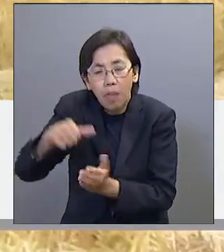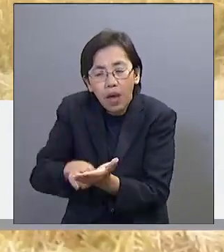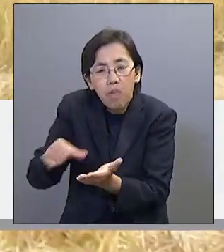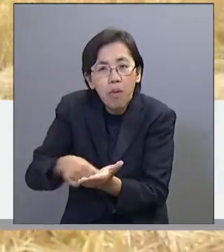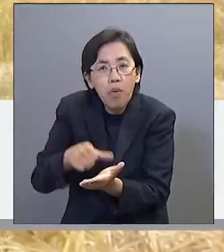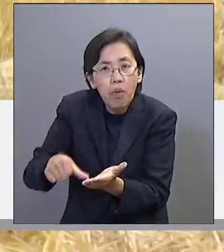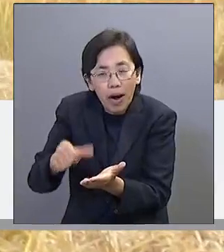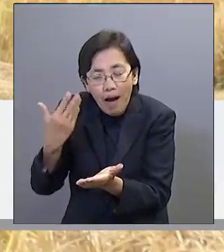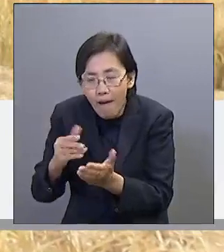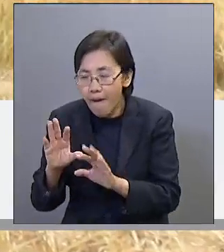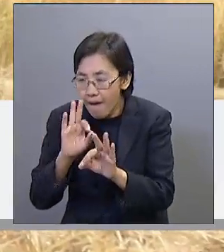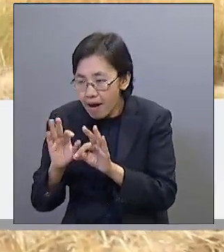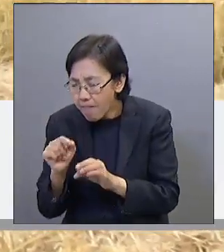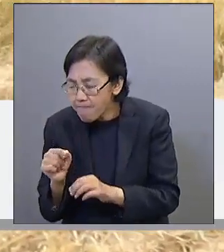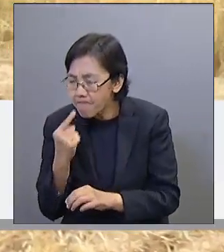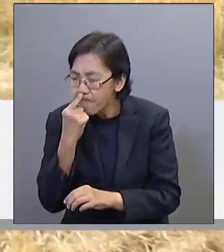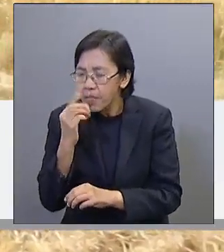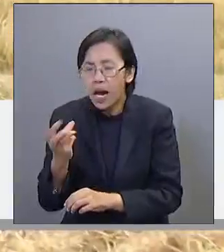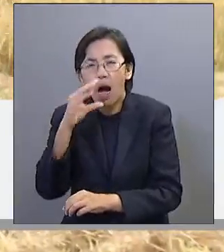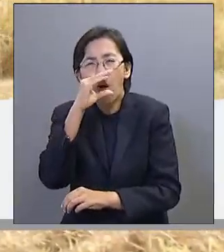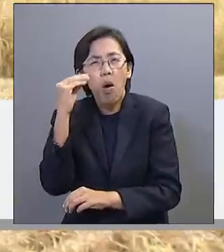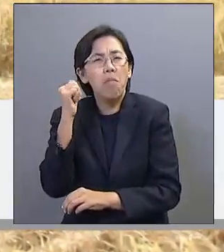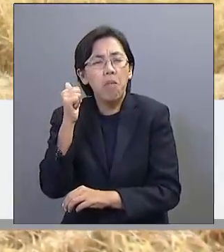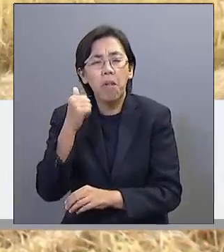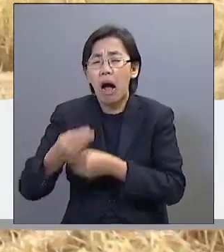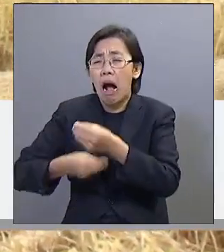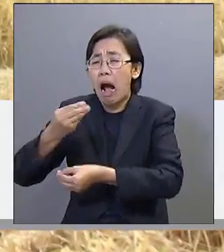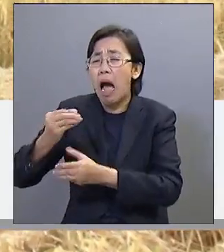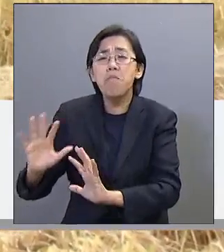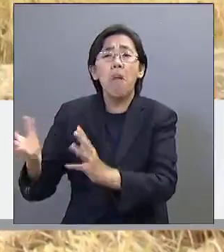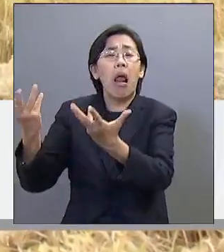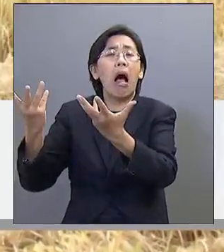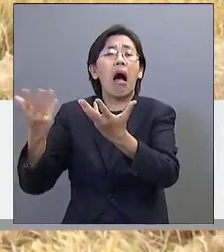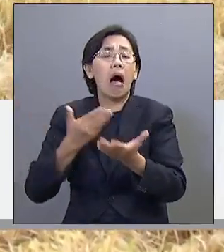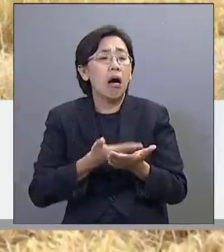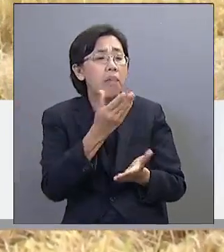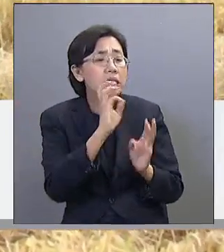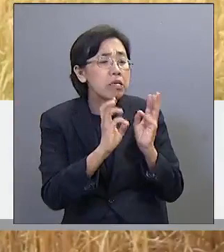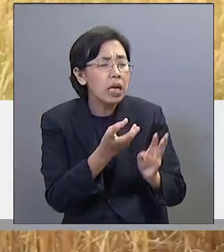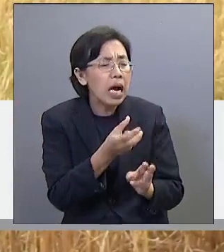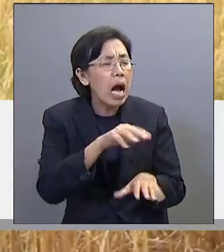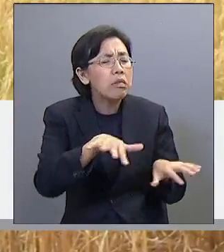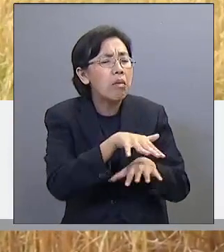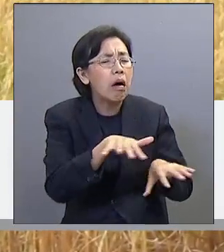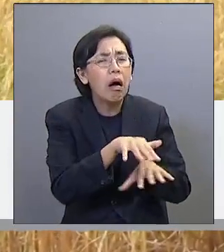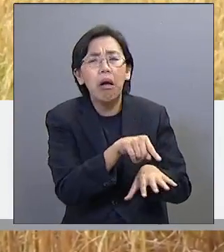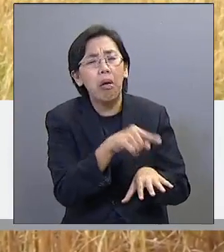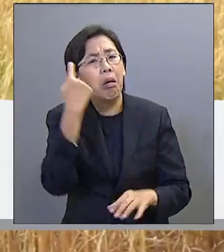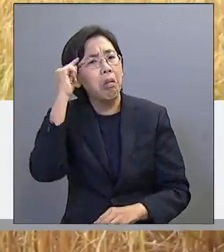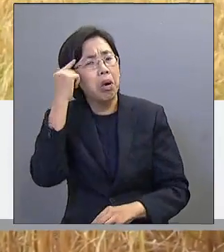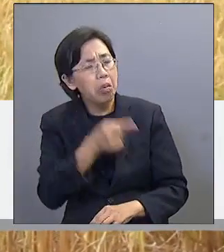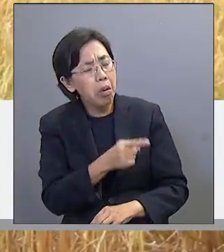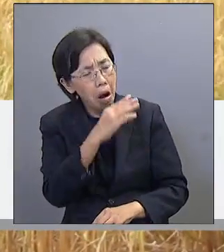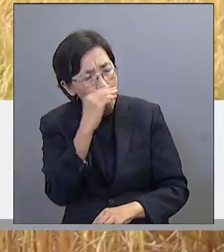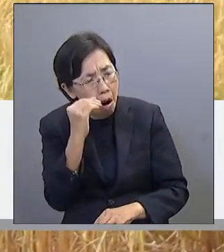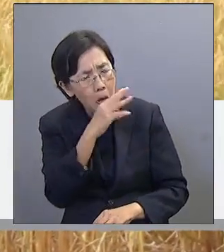สามารถคัดระดับความหอมได้มากกว่าขายไปหมดแล้วก็หันไปซื้อเมล็ดพันธุ์ที่วางขายซึ่งไม่รู้เลยว่ามีความ